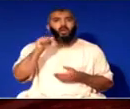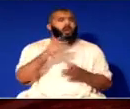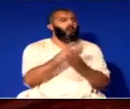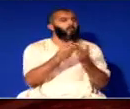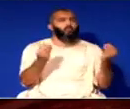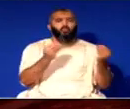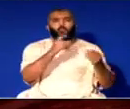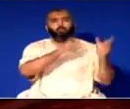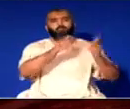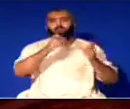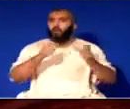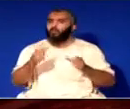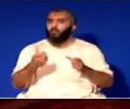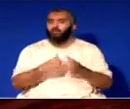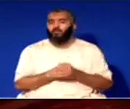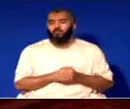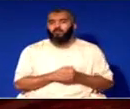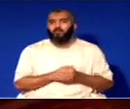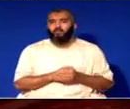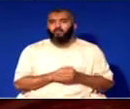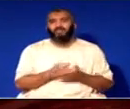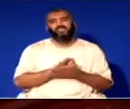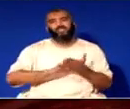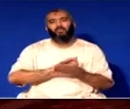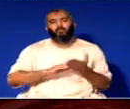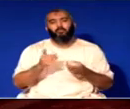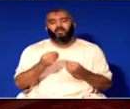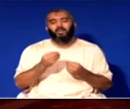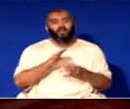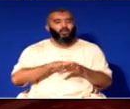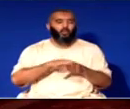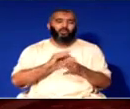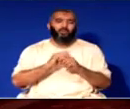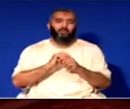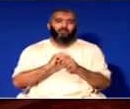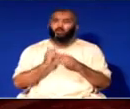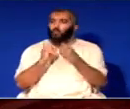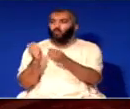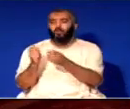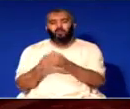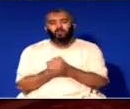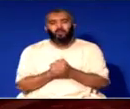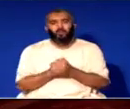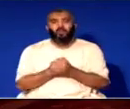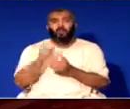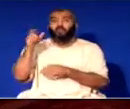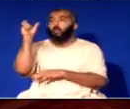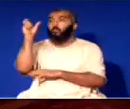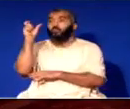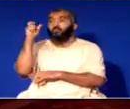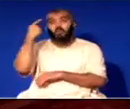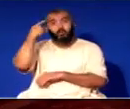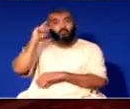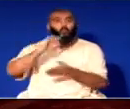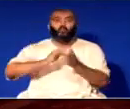يا من طريقكم ان شاء الله هضروا معاهم كيفاه ربي يهديهم، والمسجد هذا تاع الناس ان شاء الله، المسجد هذا